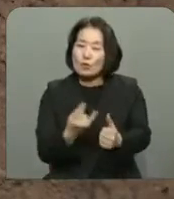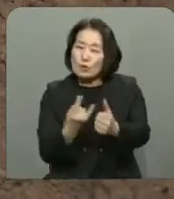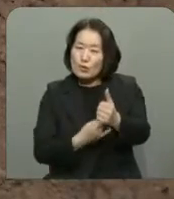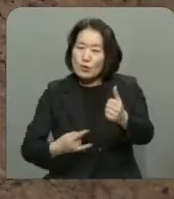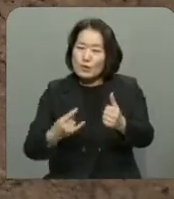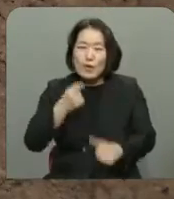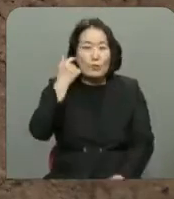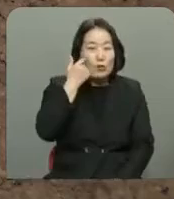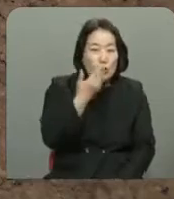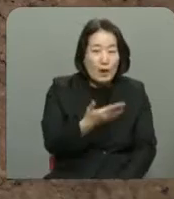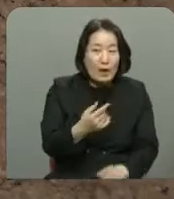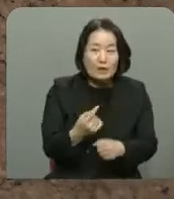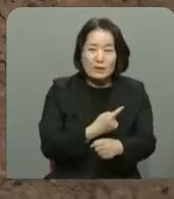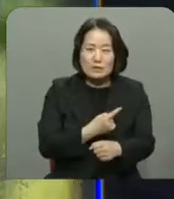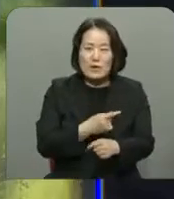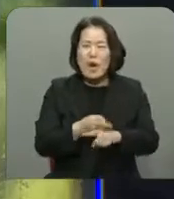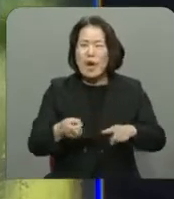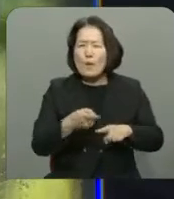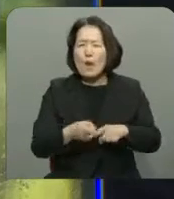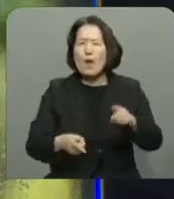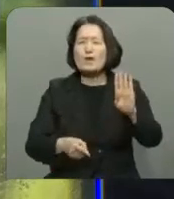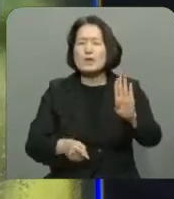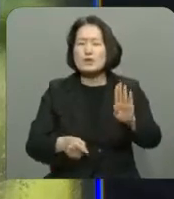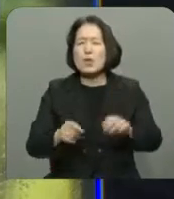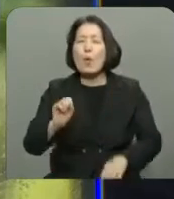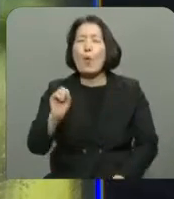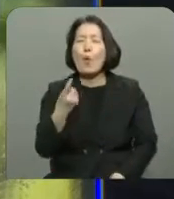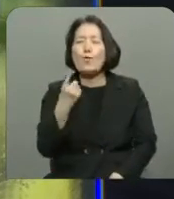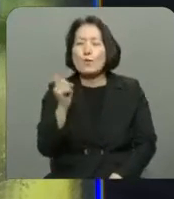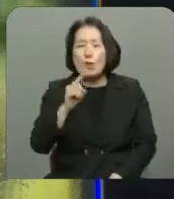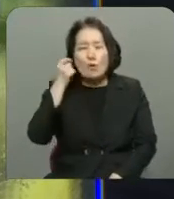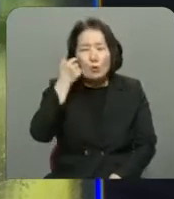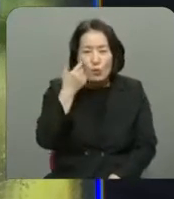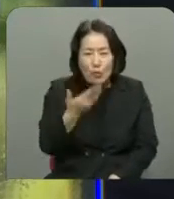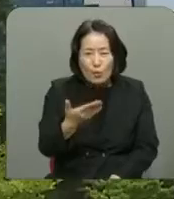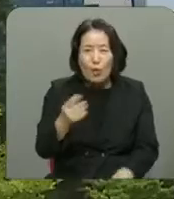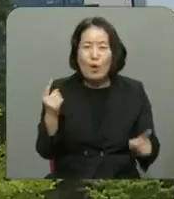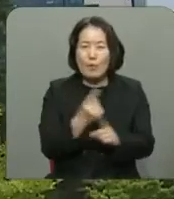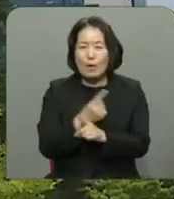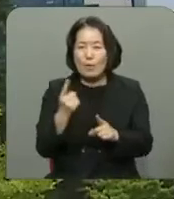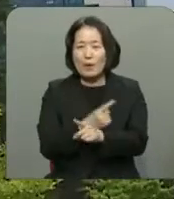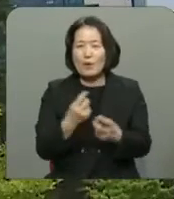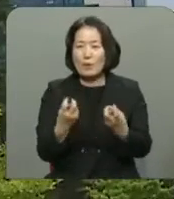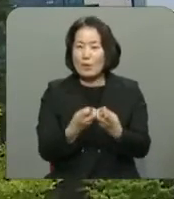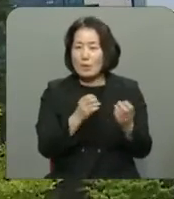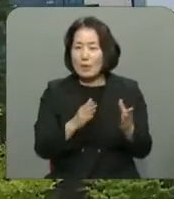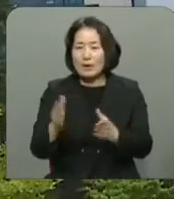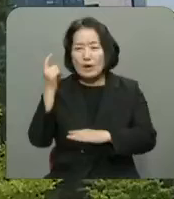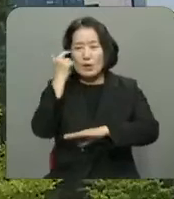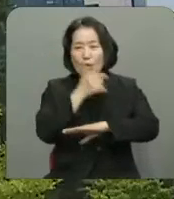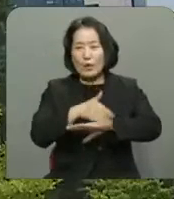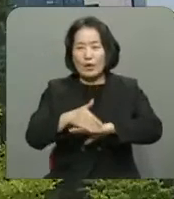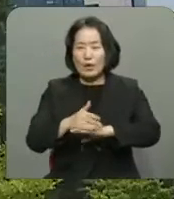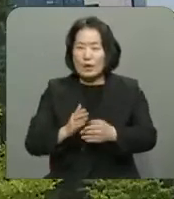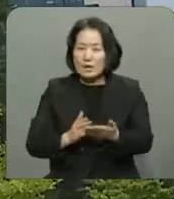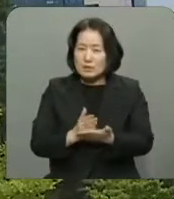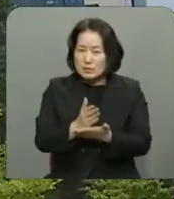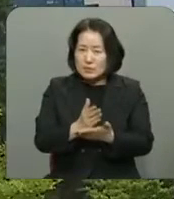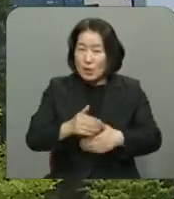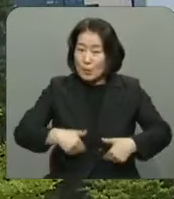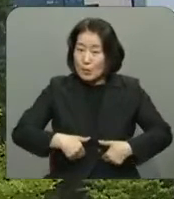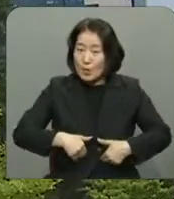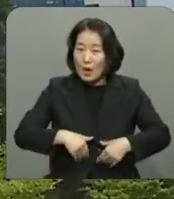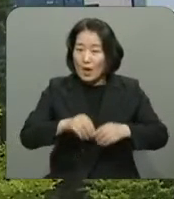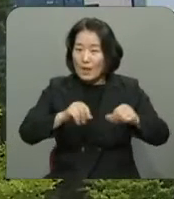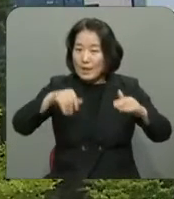지난해 투명도 평가사 등급의 원인을 잡고 개선방안을 마련할 계획입니다 특히 전문 설립 p1 토목